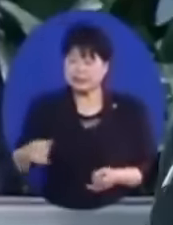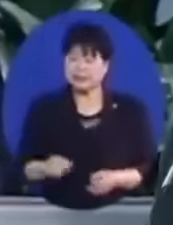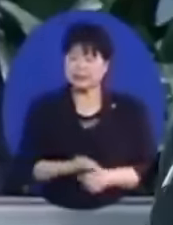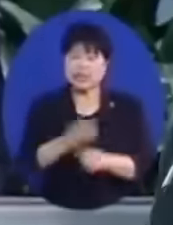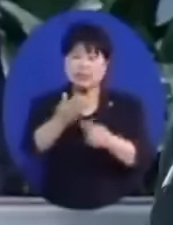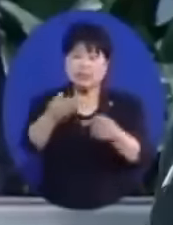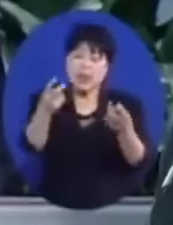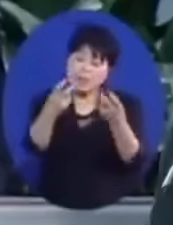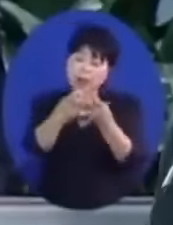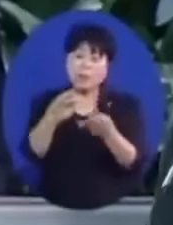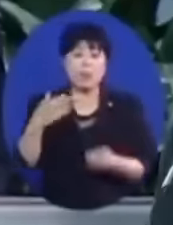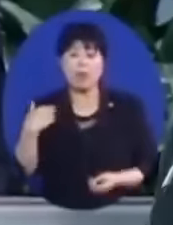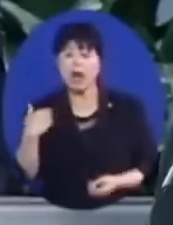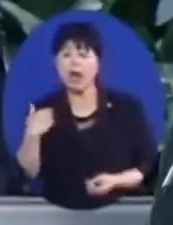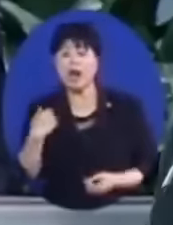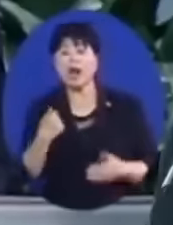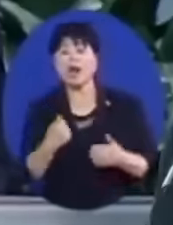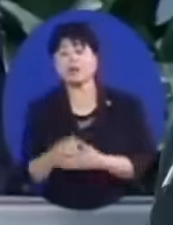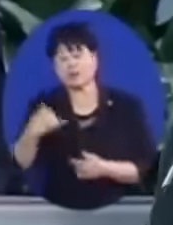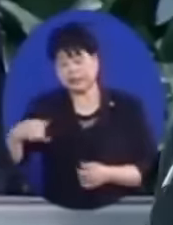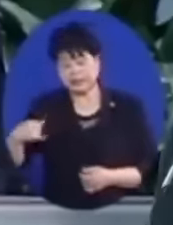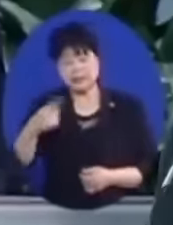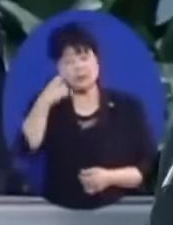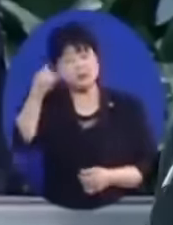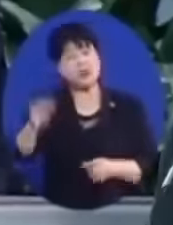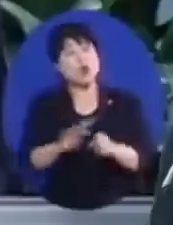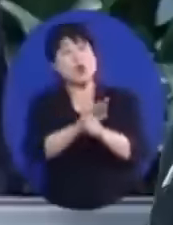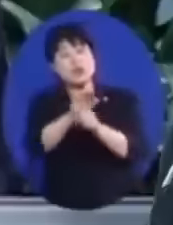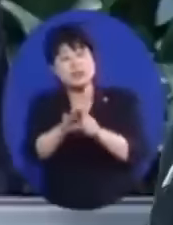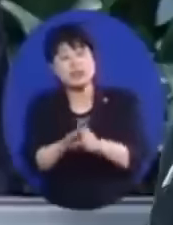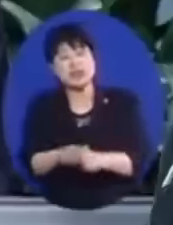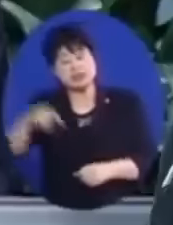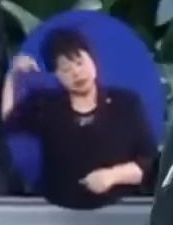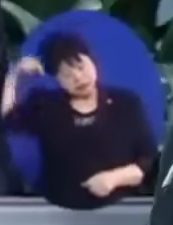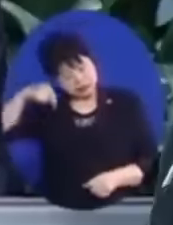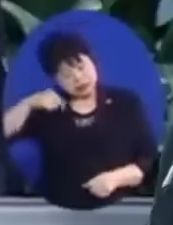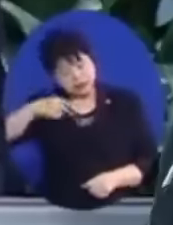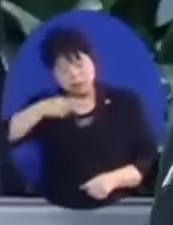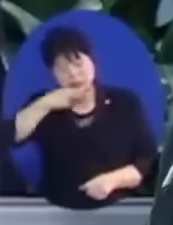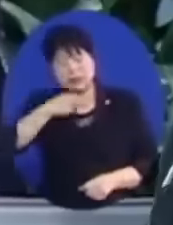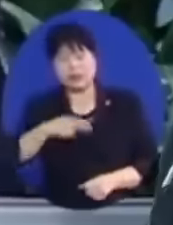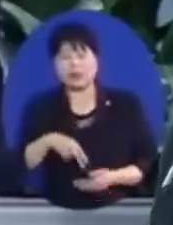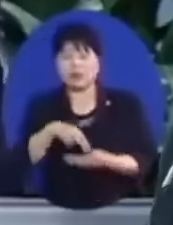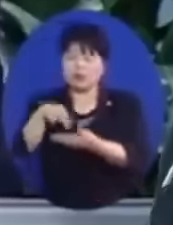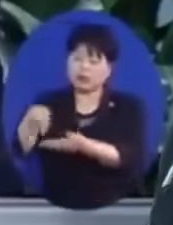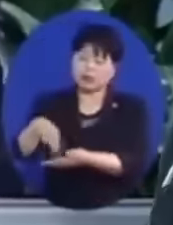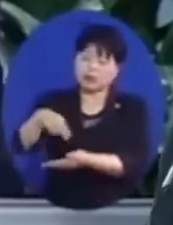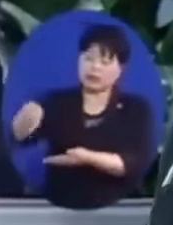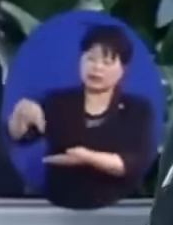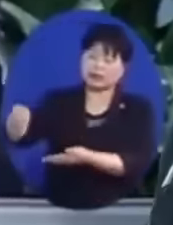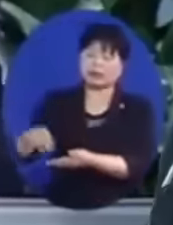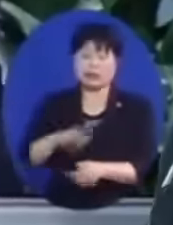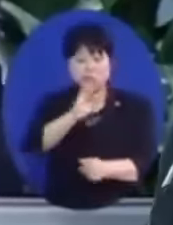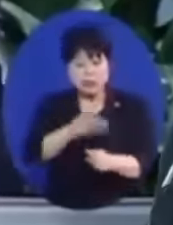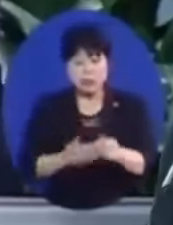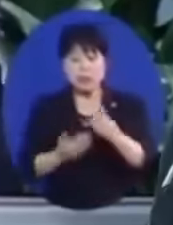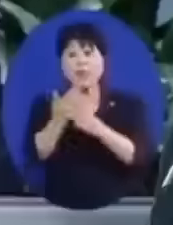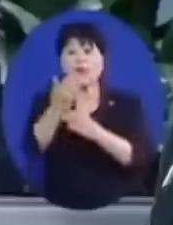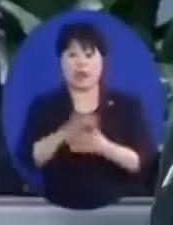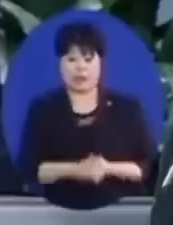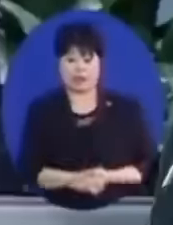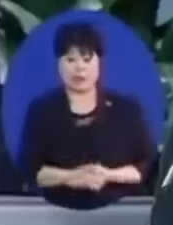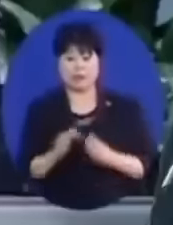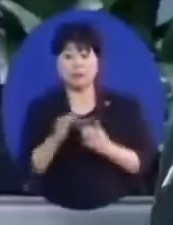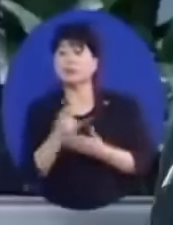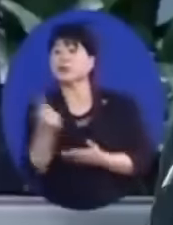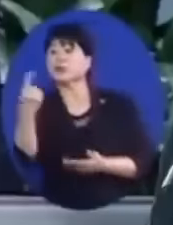사랑할 줄 모릅니다. 그렇기 때문에 자식들이 부모의 사랑을 느끼지 못하고 외톨이가 되어서 비뚤어진 마음을 가지고서